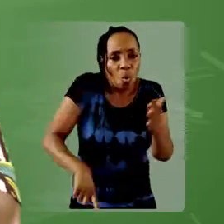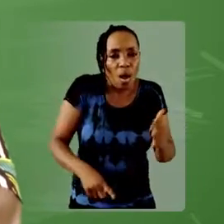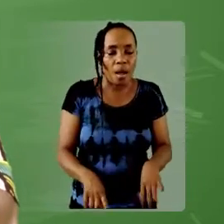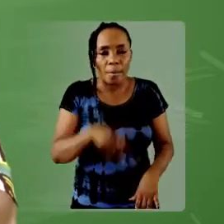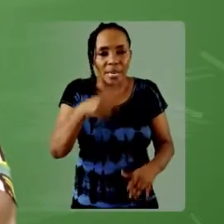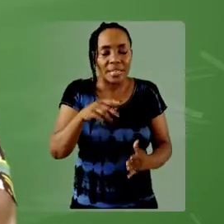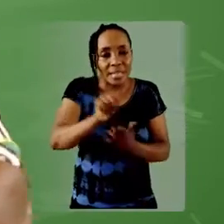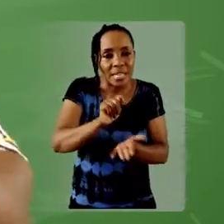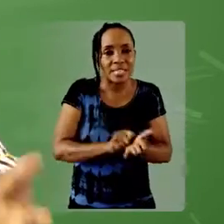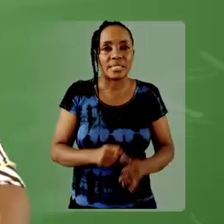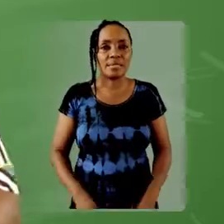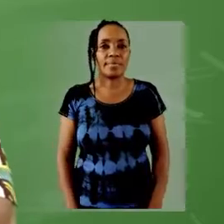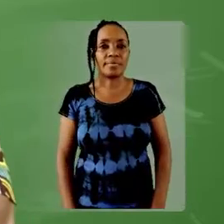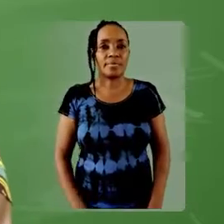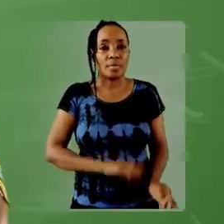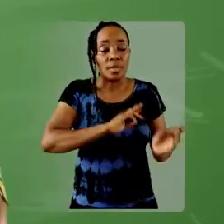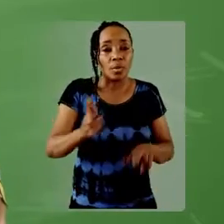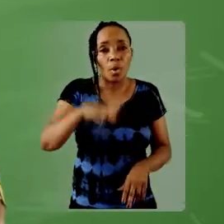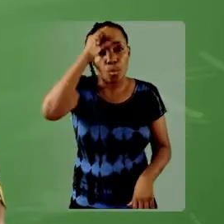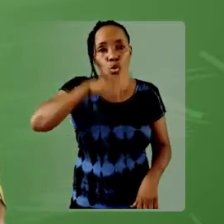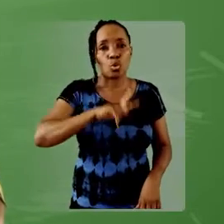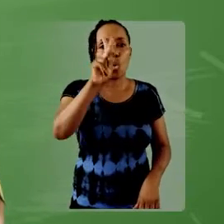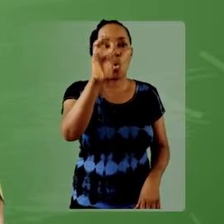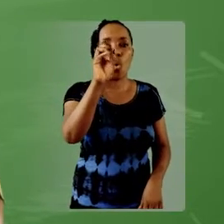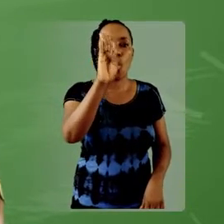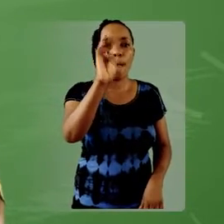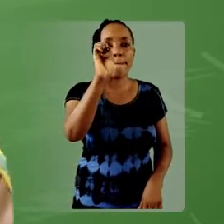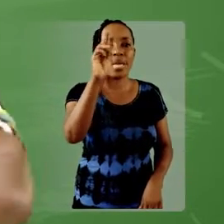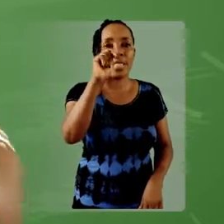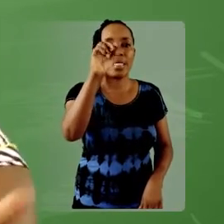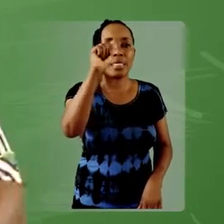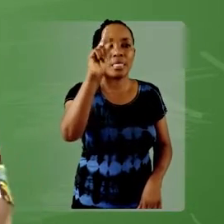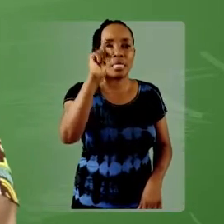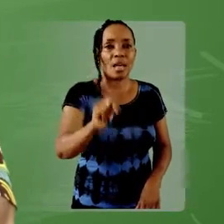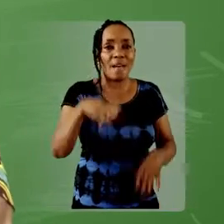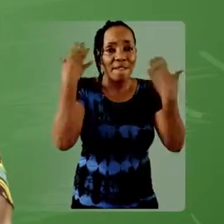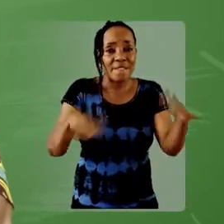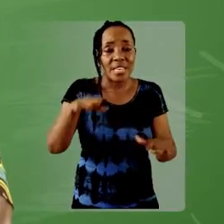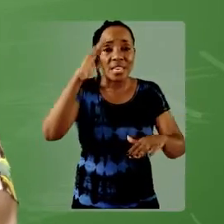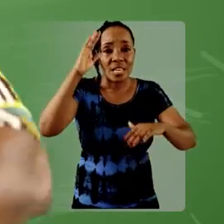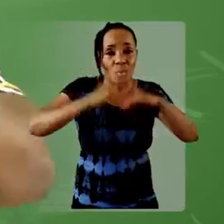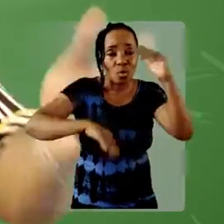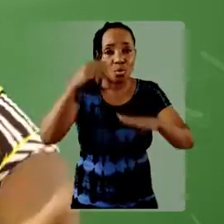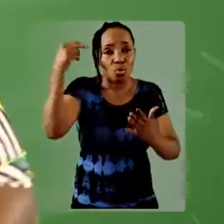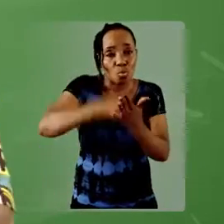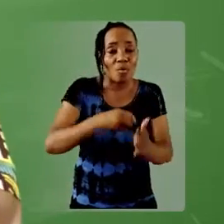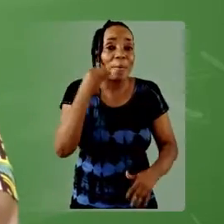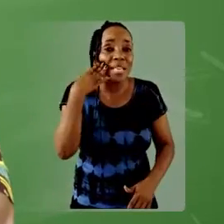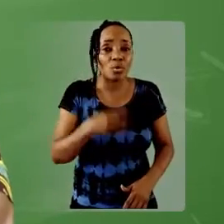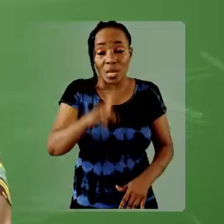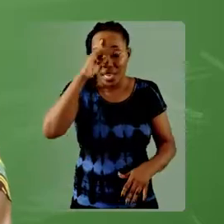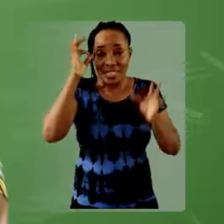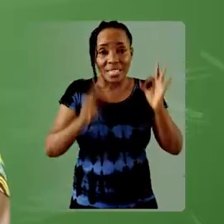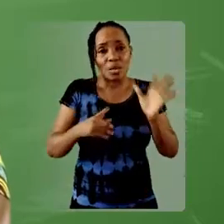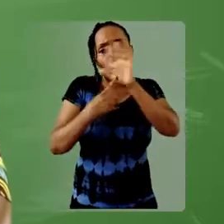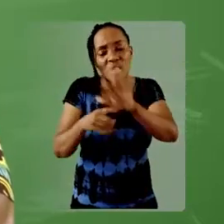Kobena vient de finir de construire sa nouvelle maison et décide de la montrer